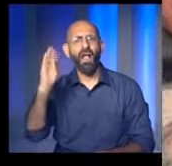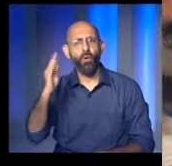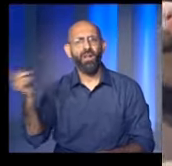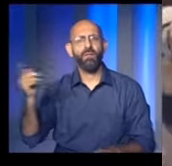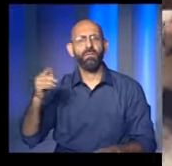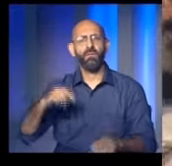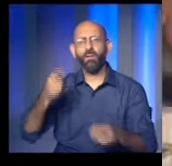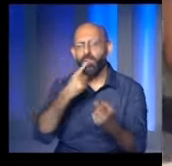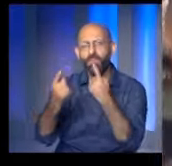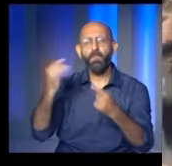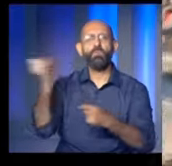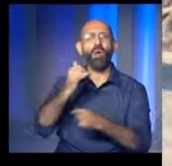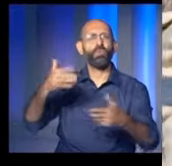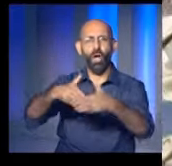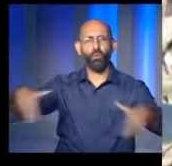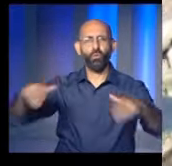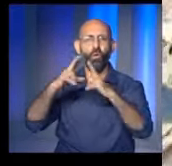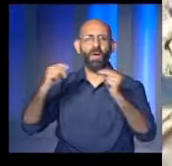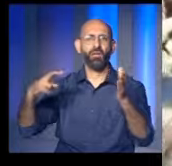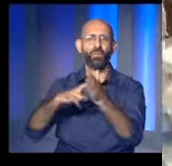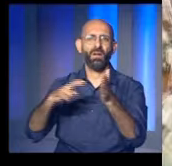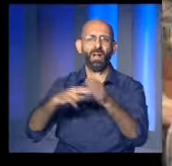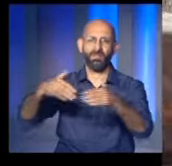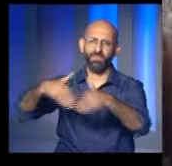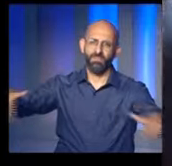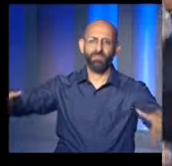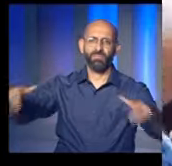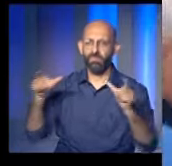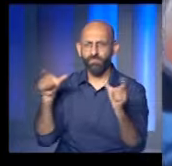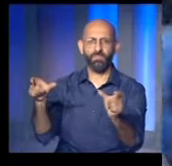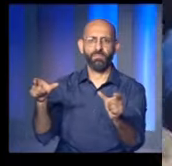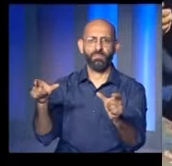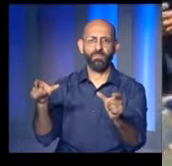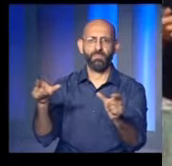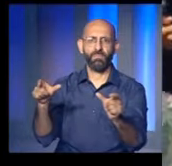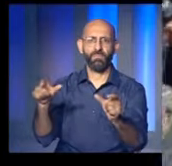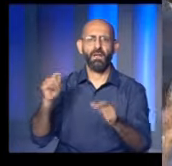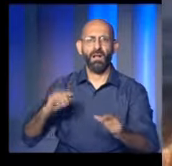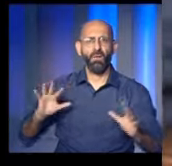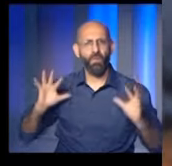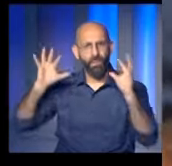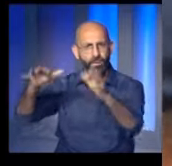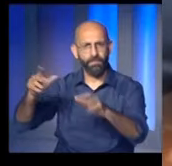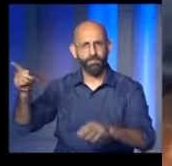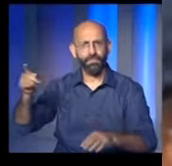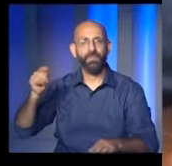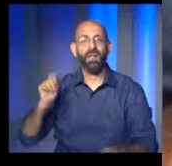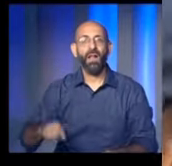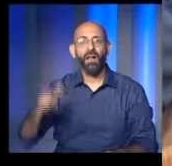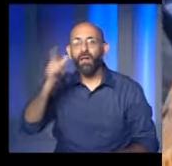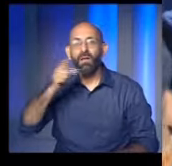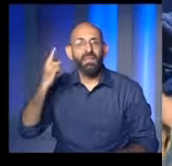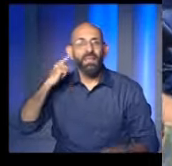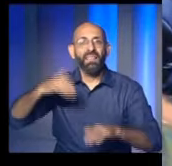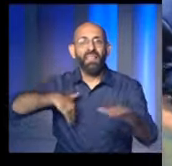في بلدة القاع على الحدود اللبنانية السورية، حيث كان في استقبالهم وفود شعبية من منطقة البقاع الشمالي، ومن ثم دشن طريق